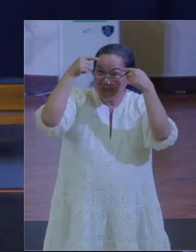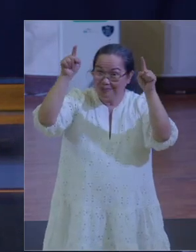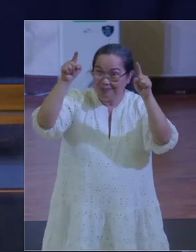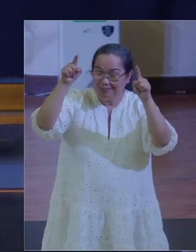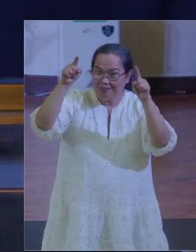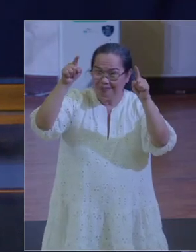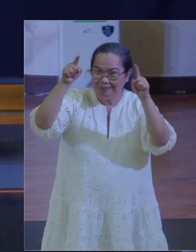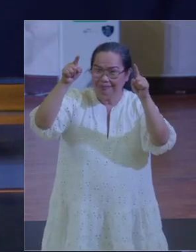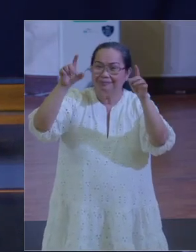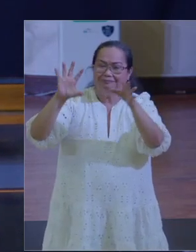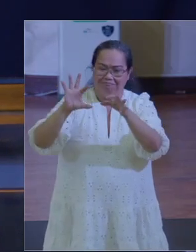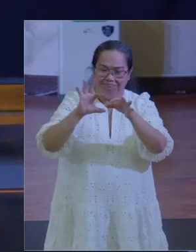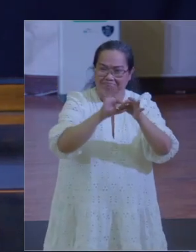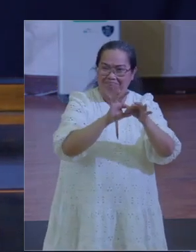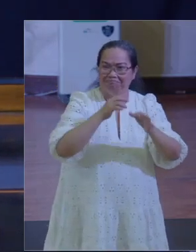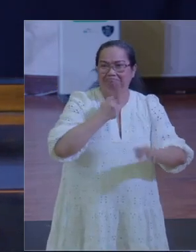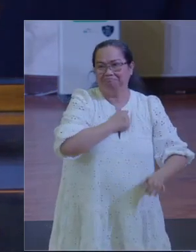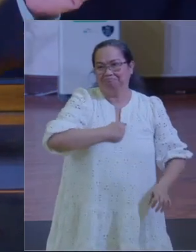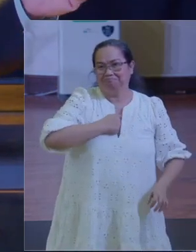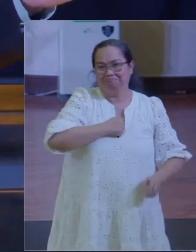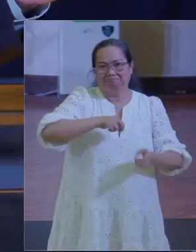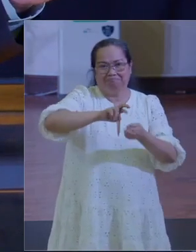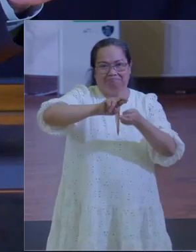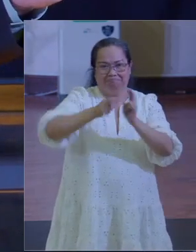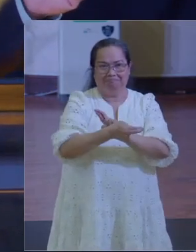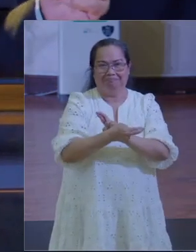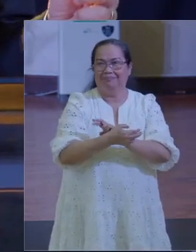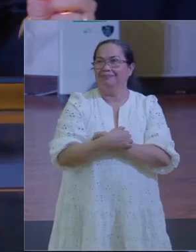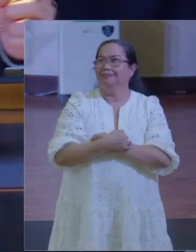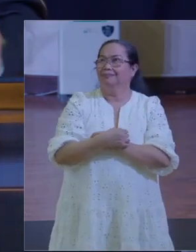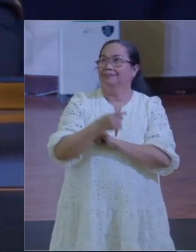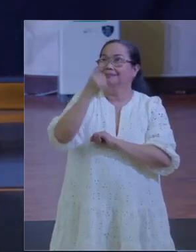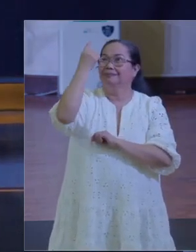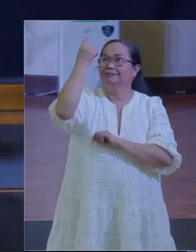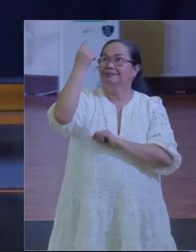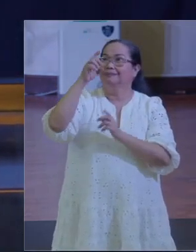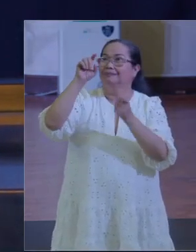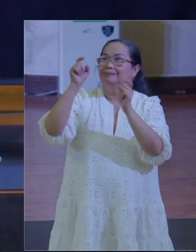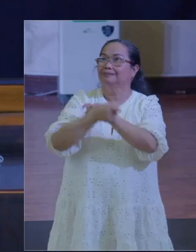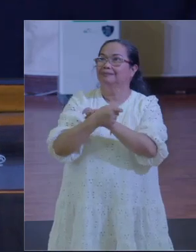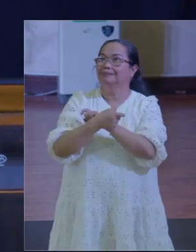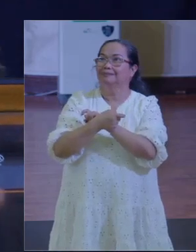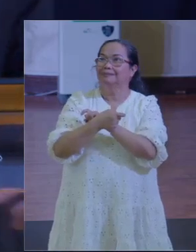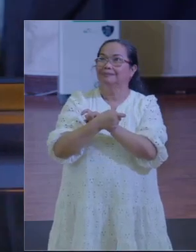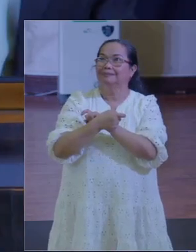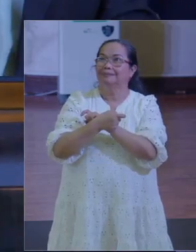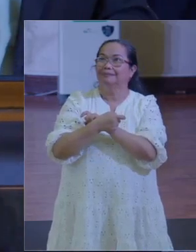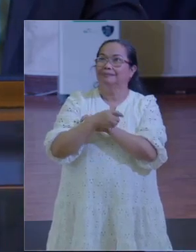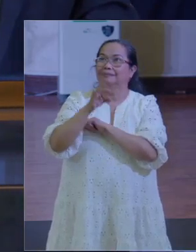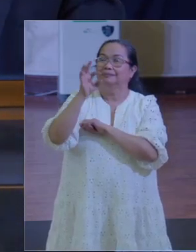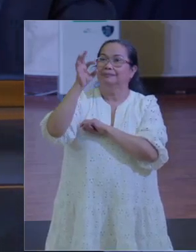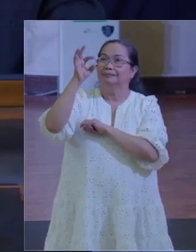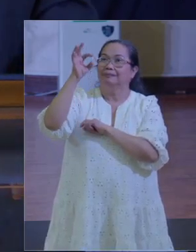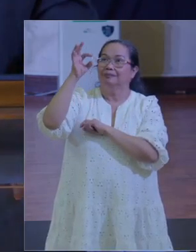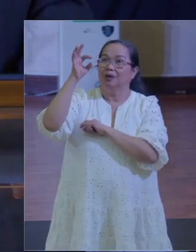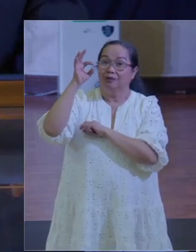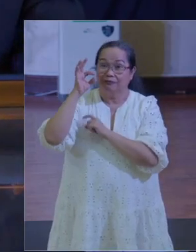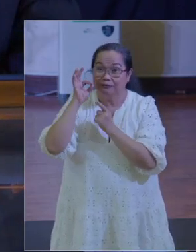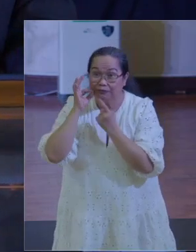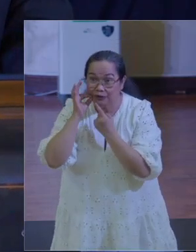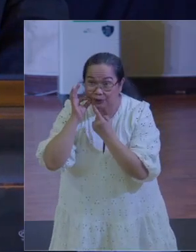pagsisisi. Yan, pakilipat niyo po yung PowerPoint. Ang pagbubunga